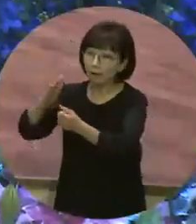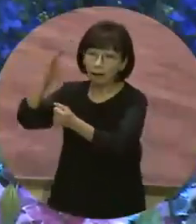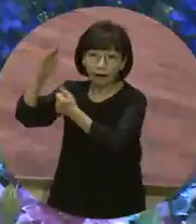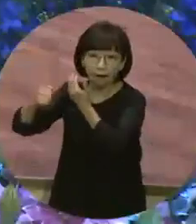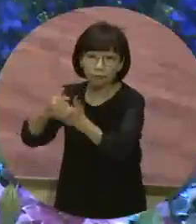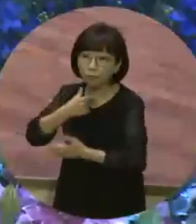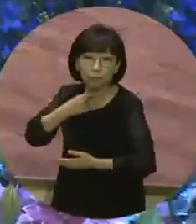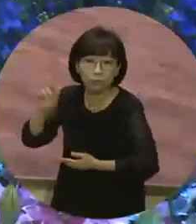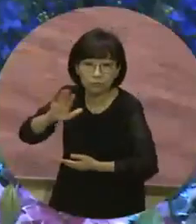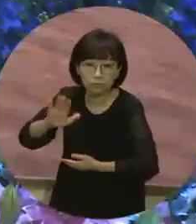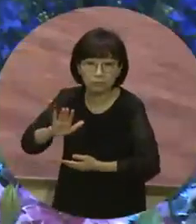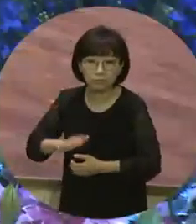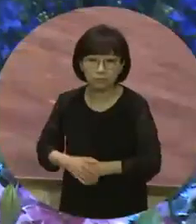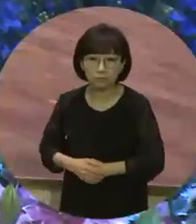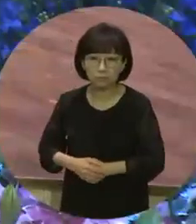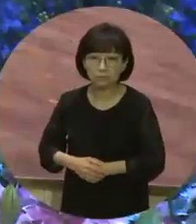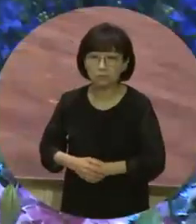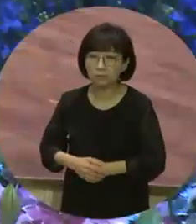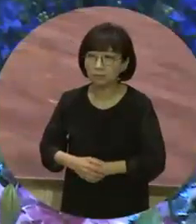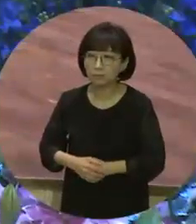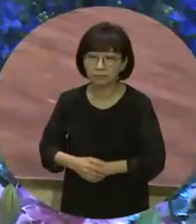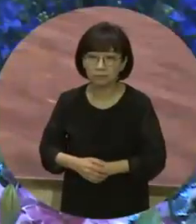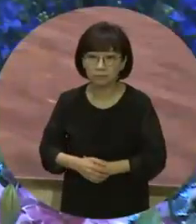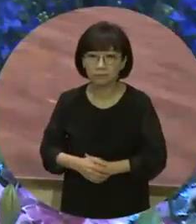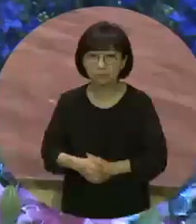결코 아니라는